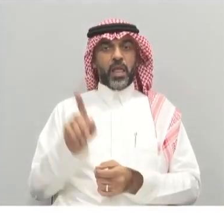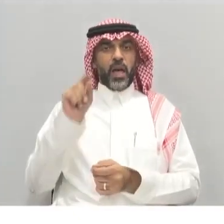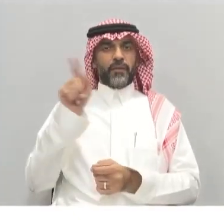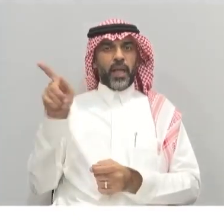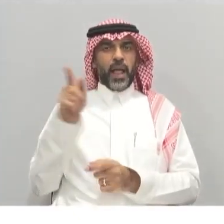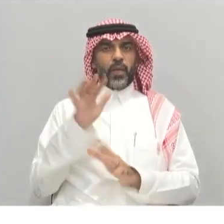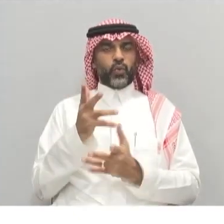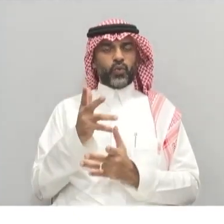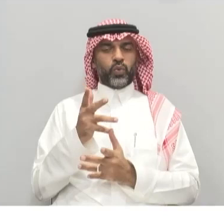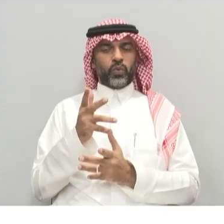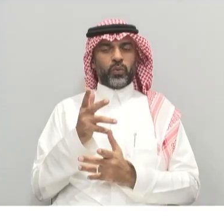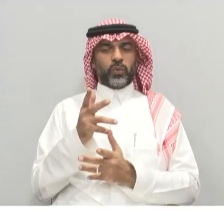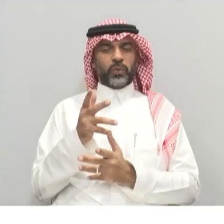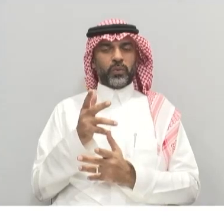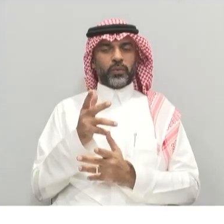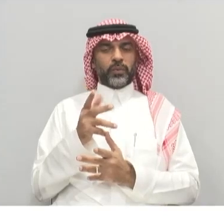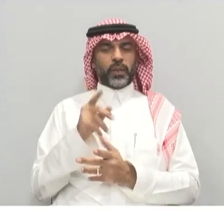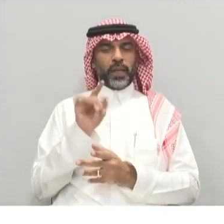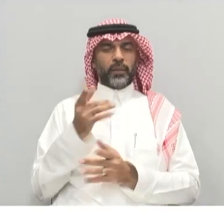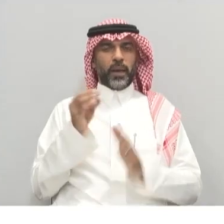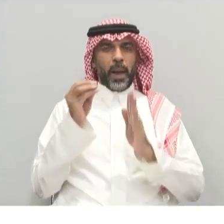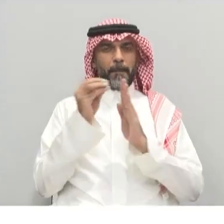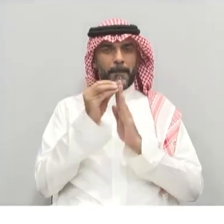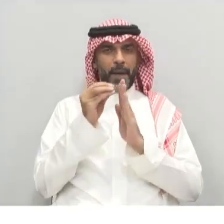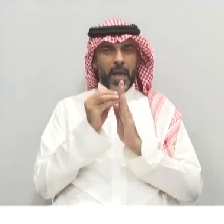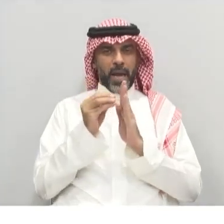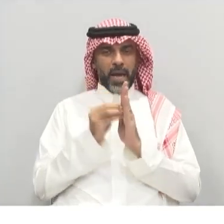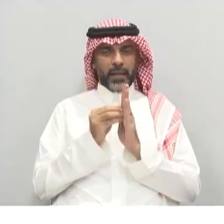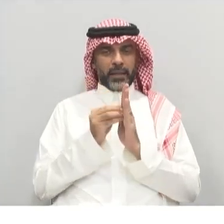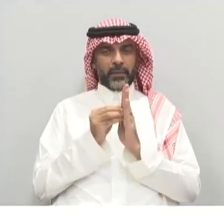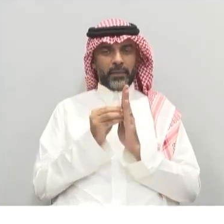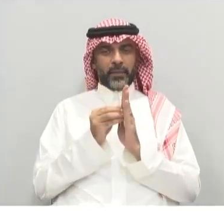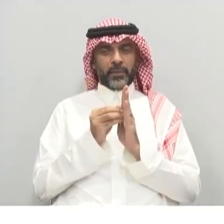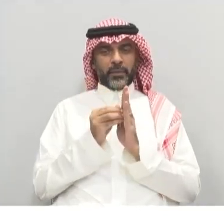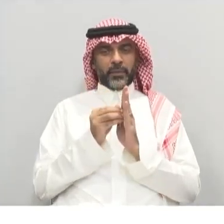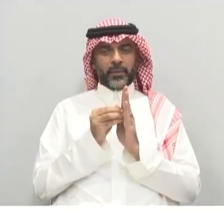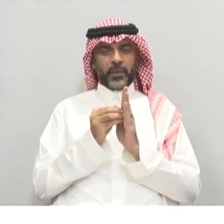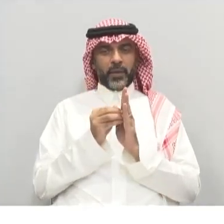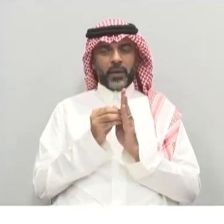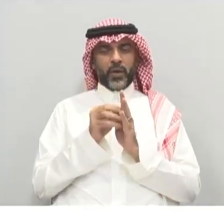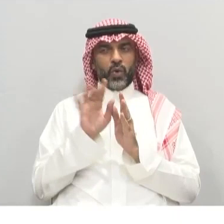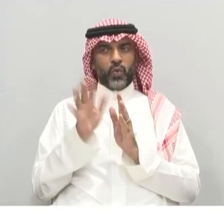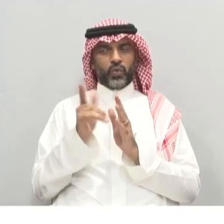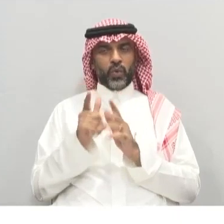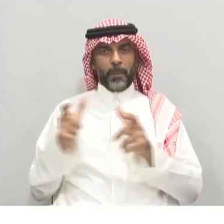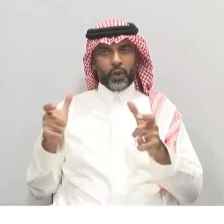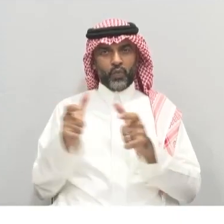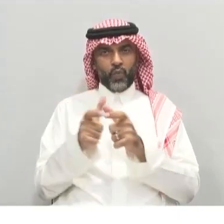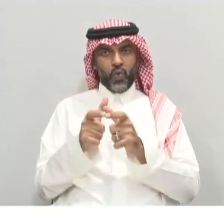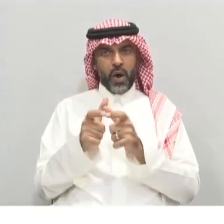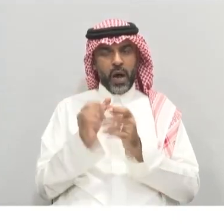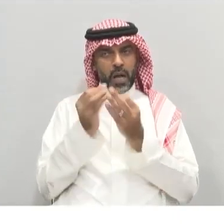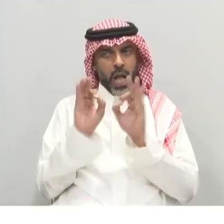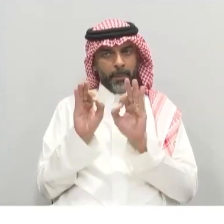المخطط لمخطط الدائري المجوف عندما تكون البيانات عباره عن مجموعه